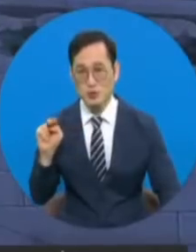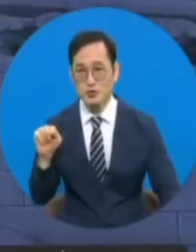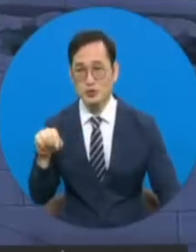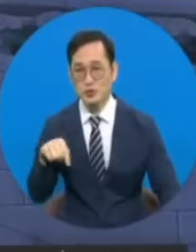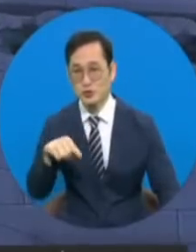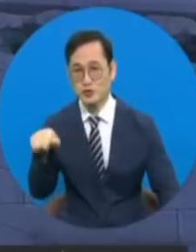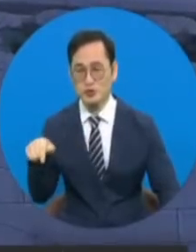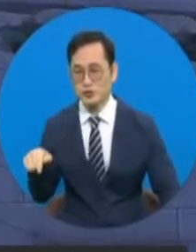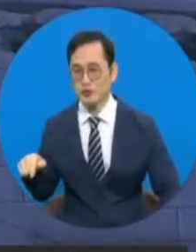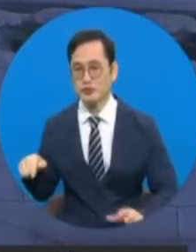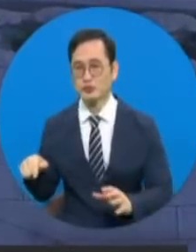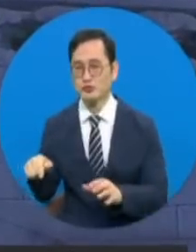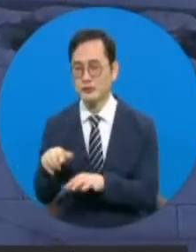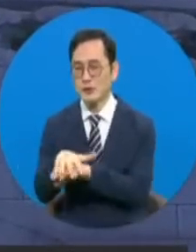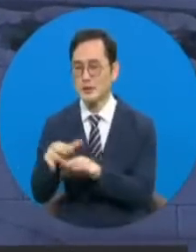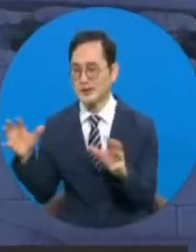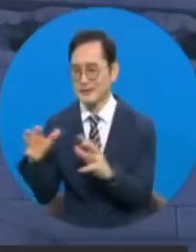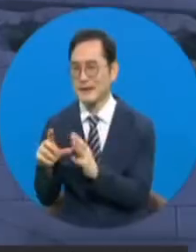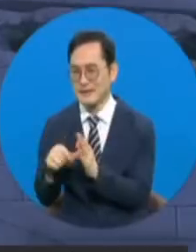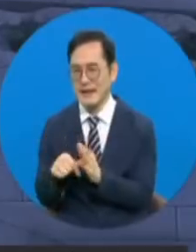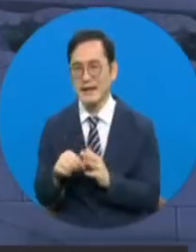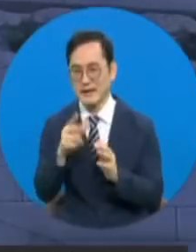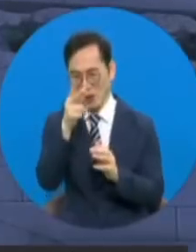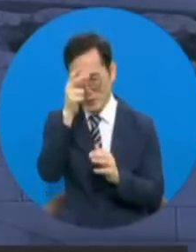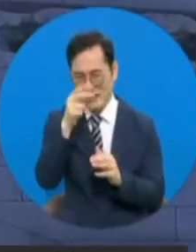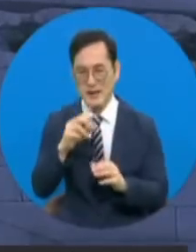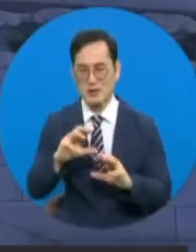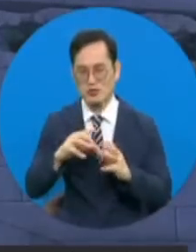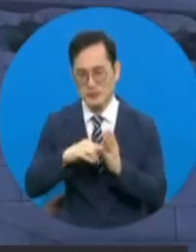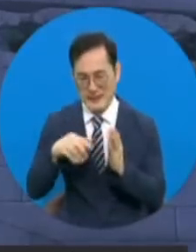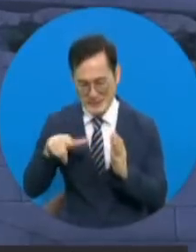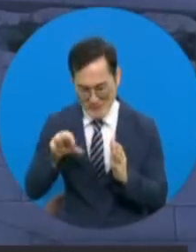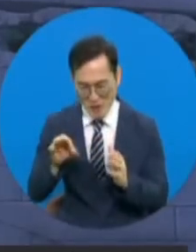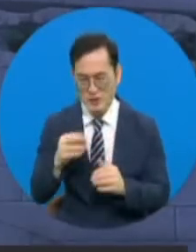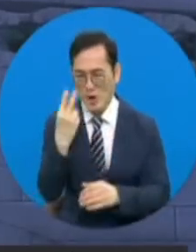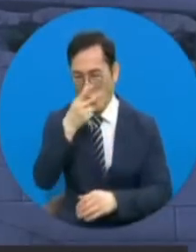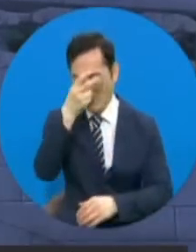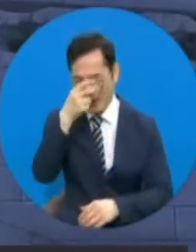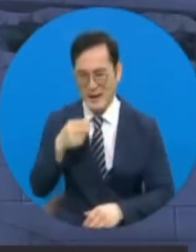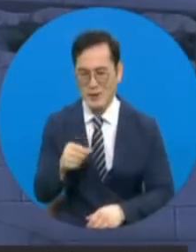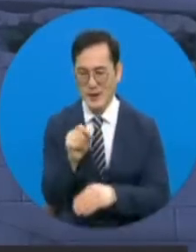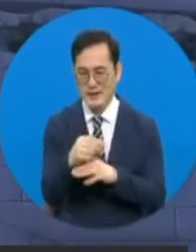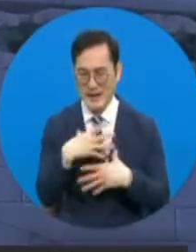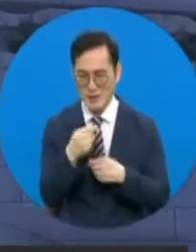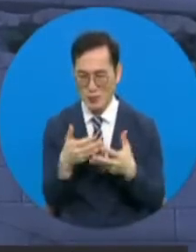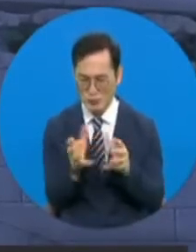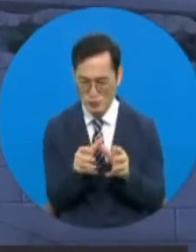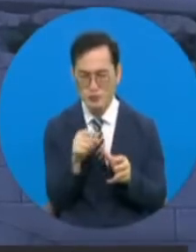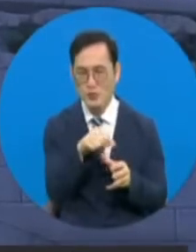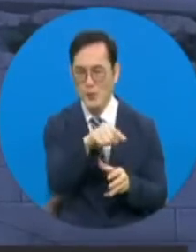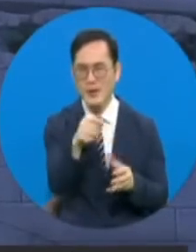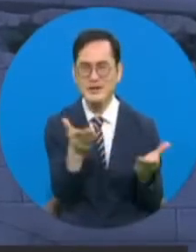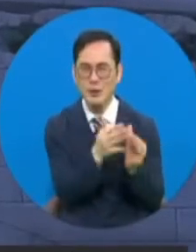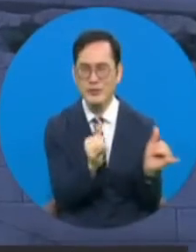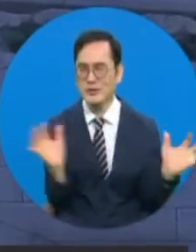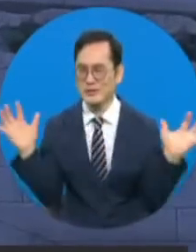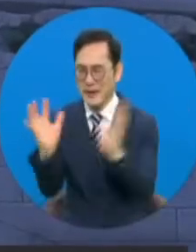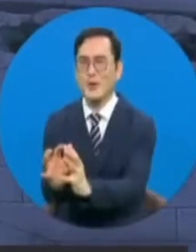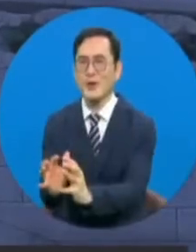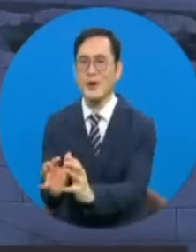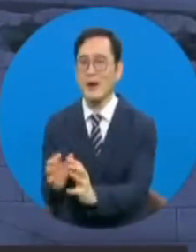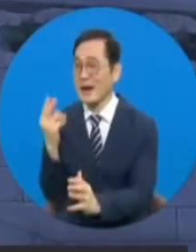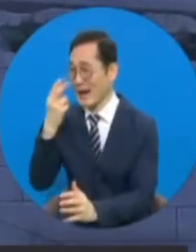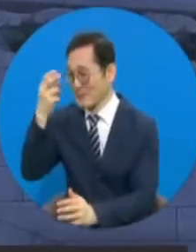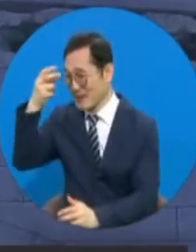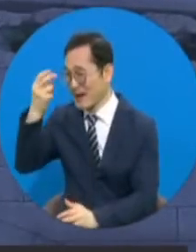언급했는데 감성을 파견이 아니고요 검찰 국세청 관세청 경찰 혜경 선관위 행안부 금감원 금융이 에이스들 직원들이 파견된다는 말 더